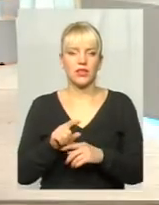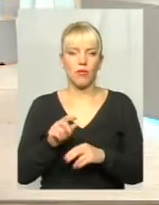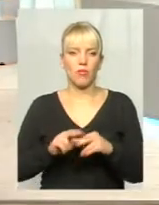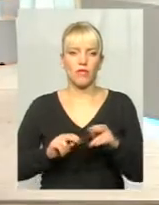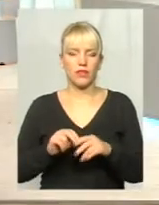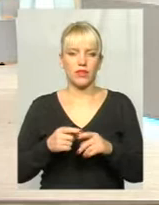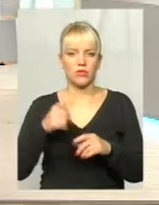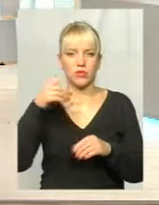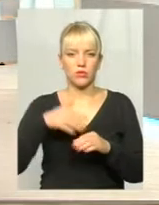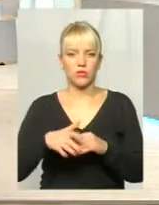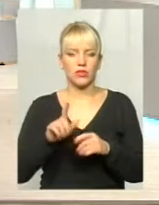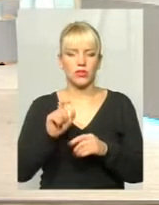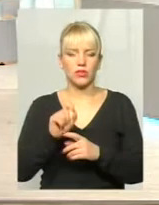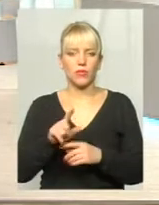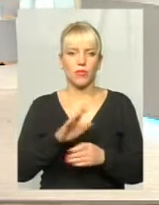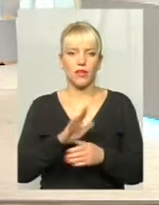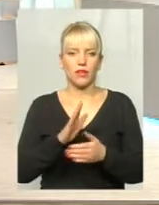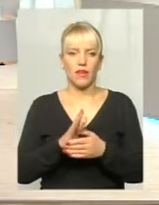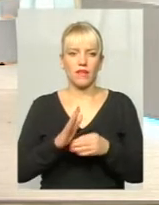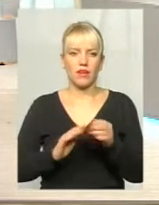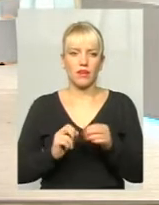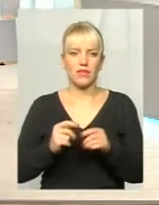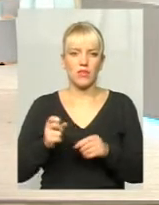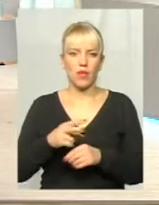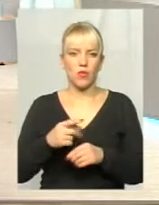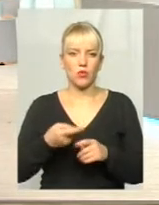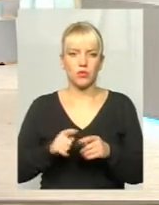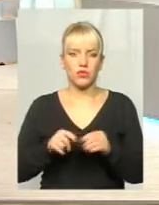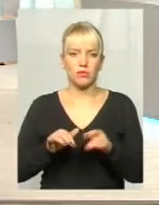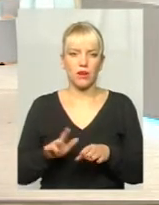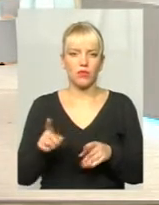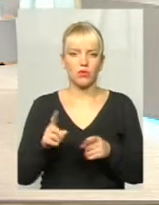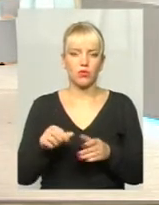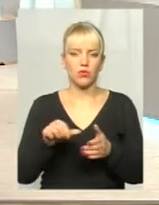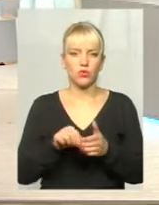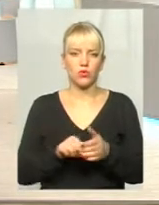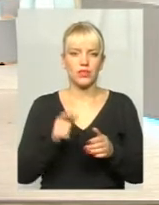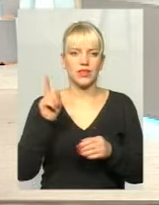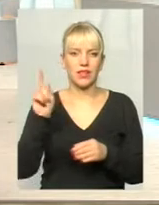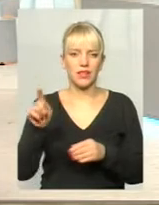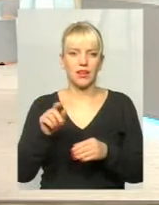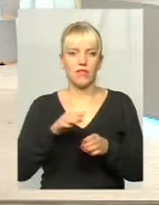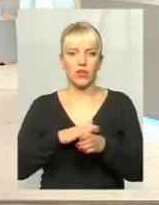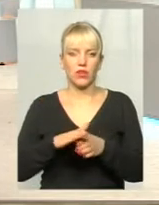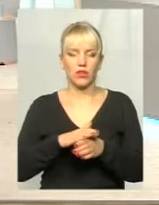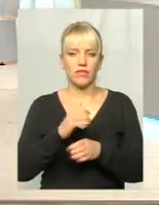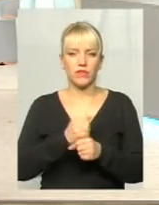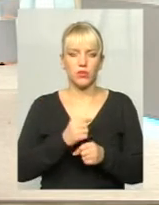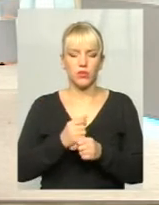що замовник не є фахівцем цій справі, тому участь тих виконавців робіт, звичайно, в цьому випадку є обов'язково.